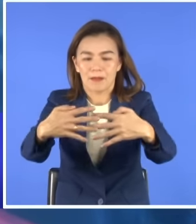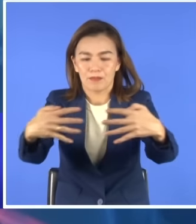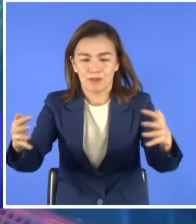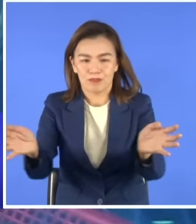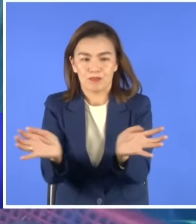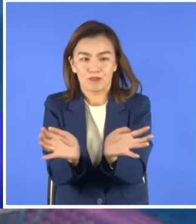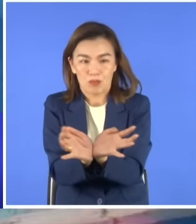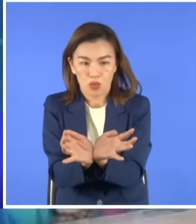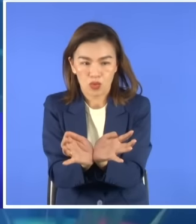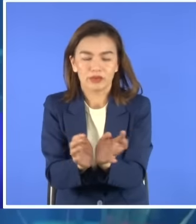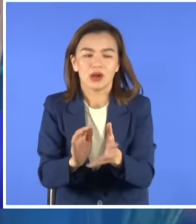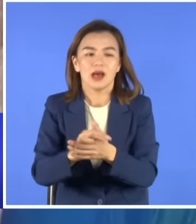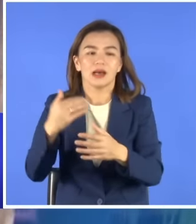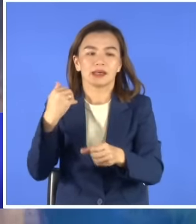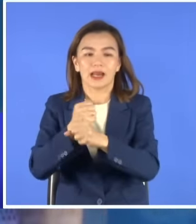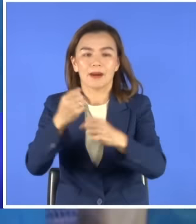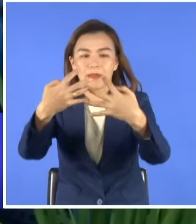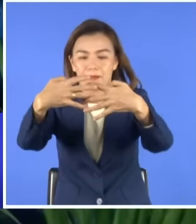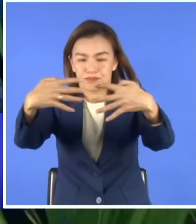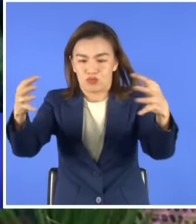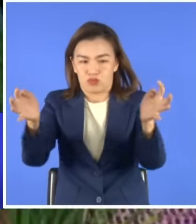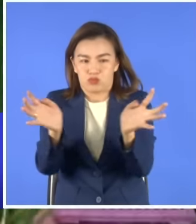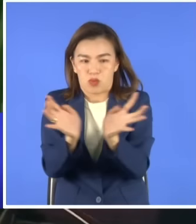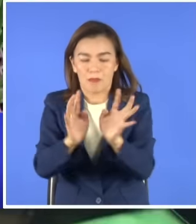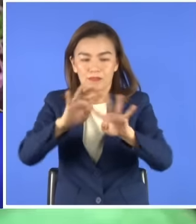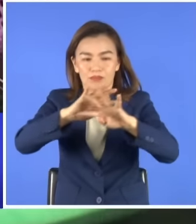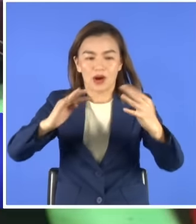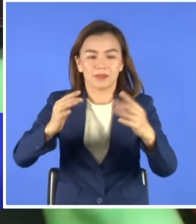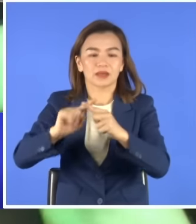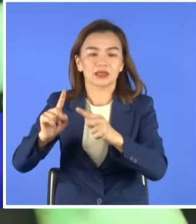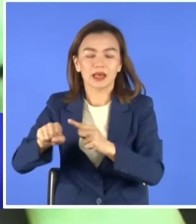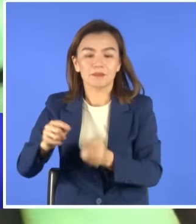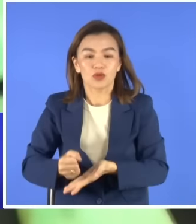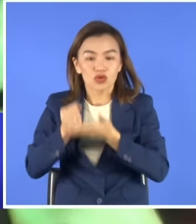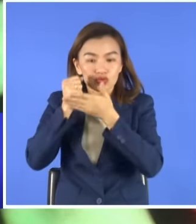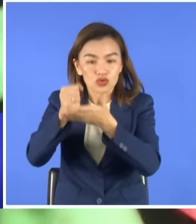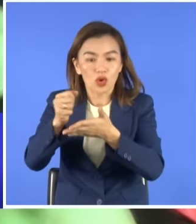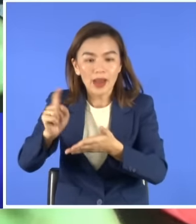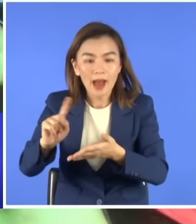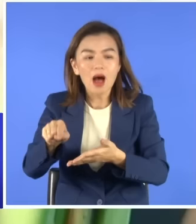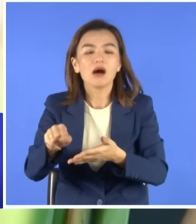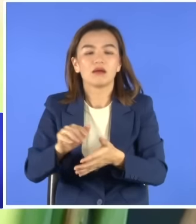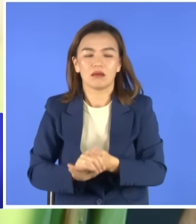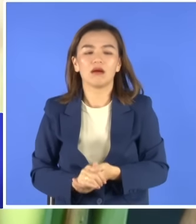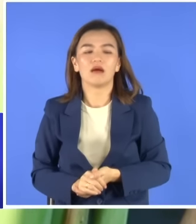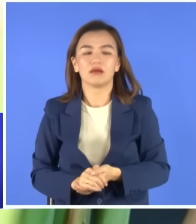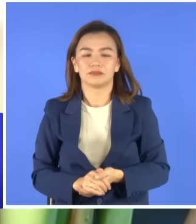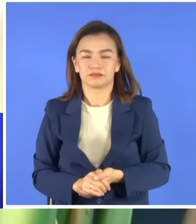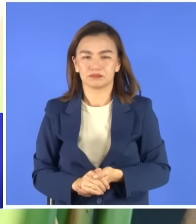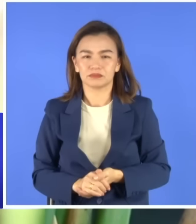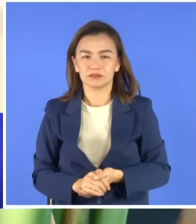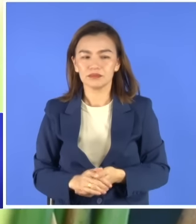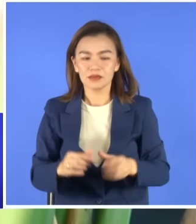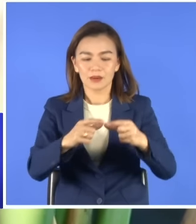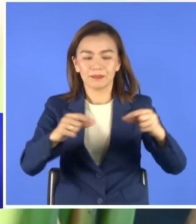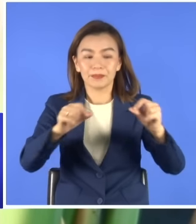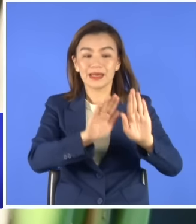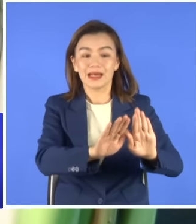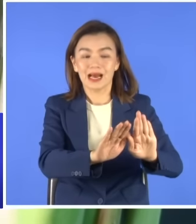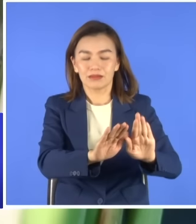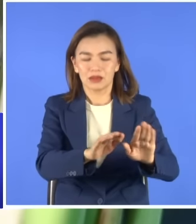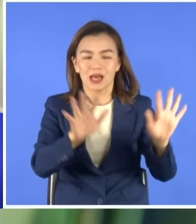เอามาติดไว้เอาบ่อดินต่างๆที่ว่าเยนะครับก็ทำให้นะครับทีนี้ก็เอาแมงดาเนี่ยมาเลี้ยงอมาเลี้ยงแบบธรรมชาติเลยเห็น